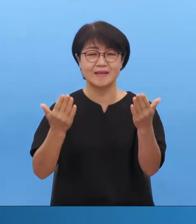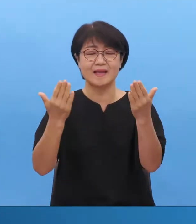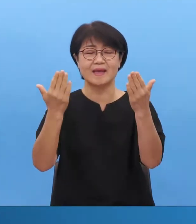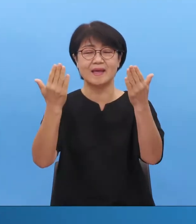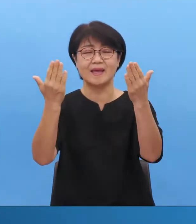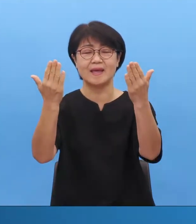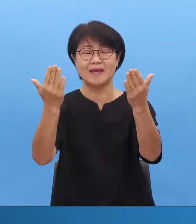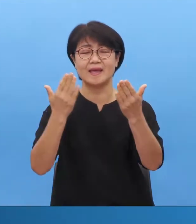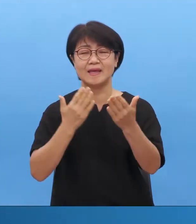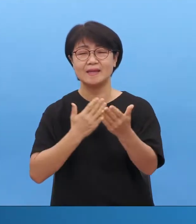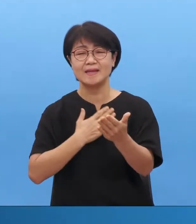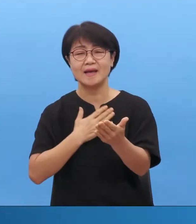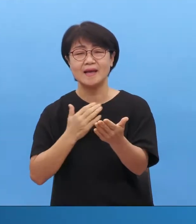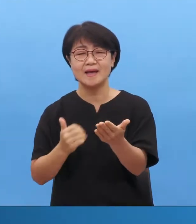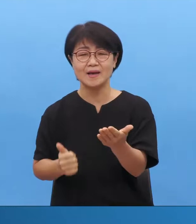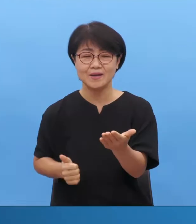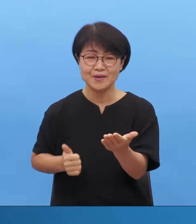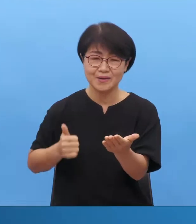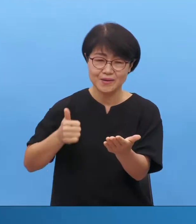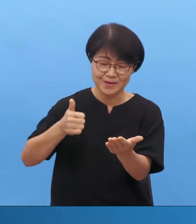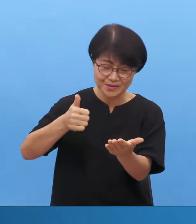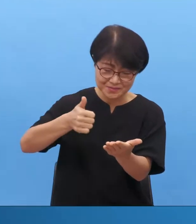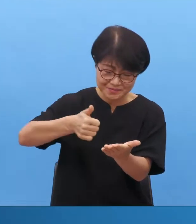경배하네. 나